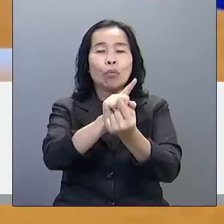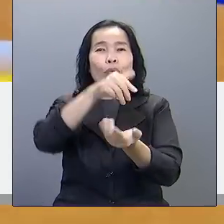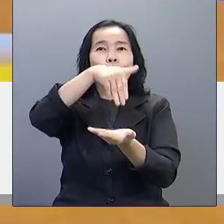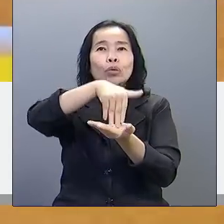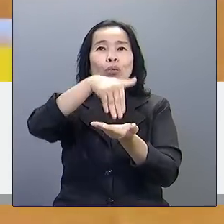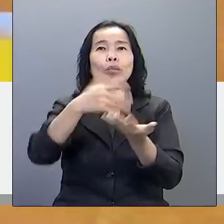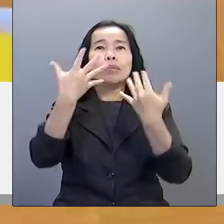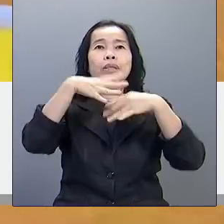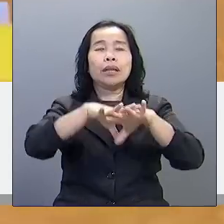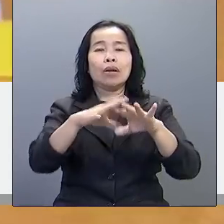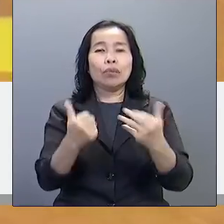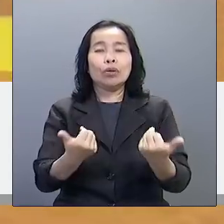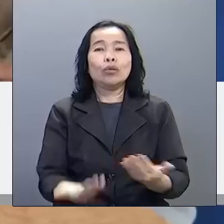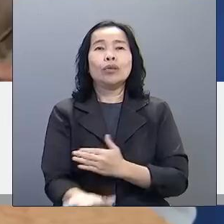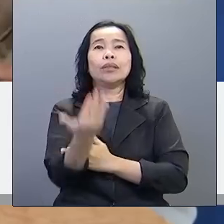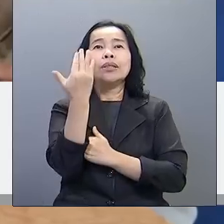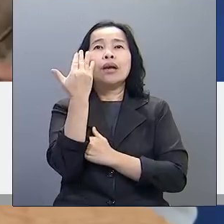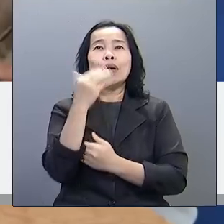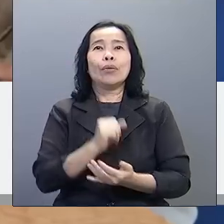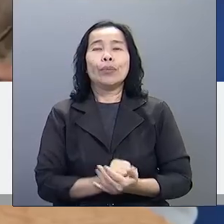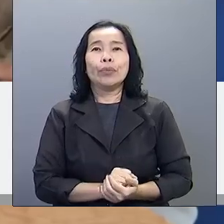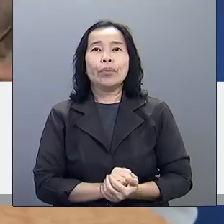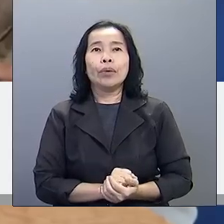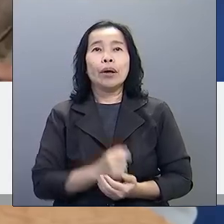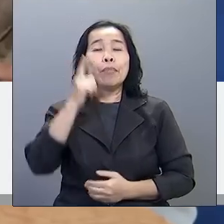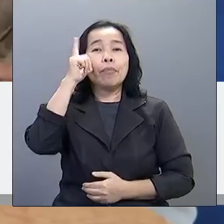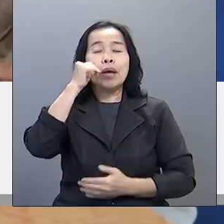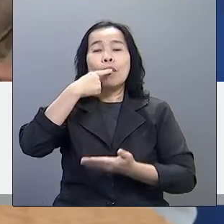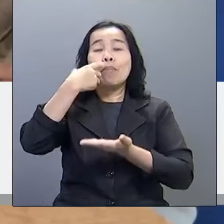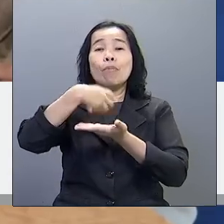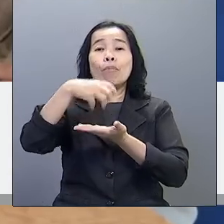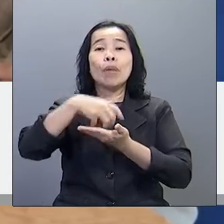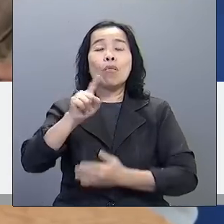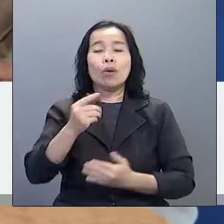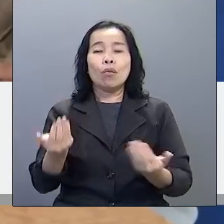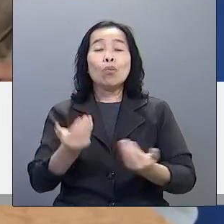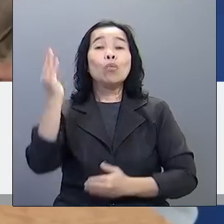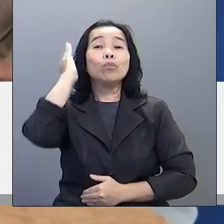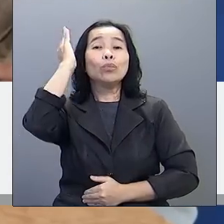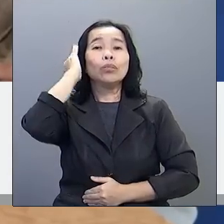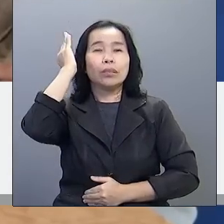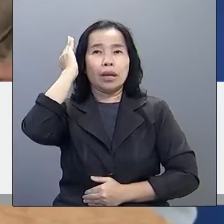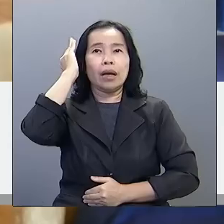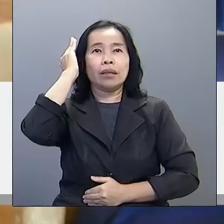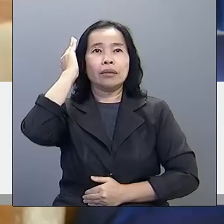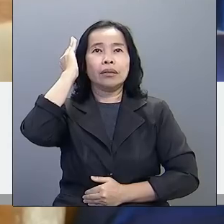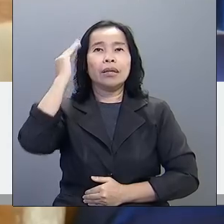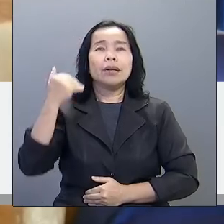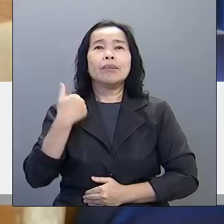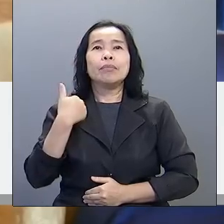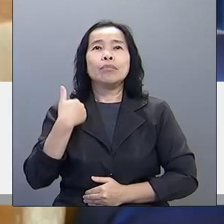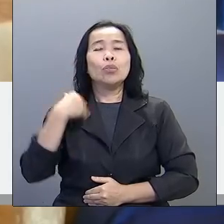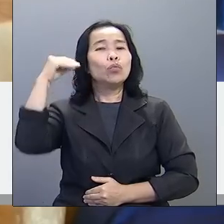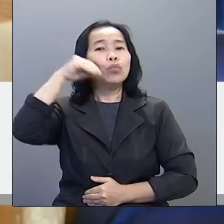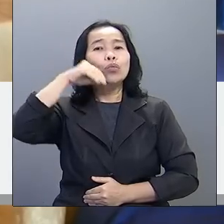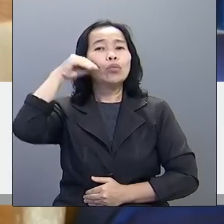เช้าวันนี้ที่สัตหีบนะคะผู้เป็นแม่บอกเล่านะคะว่าลูกชายนั้นได้เดินทางเนี่ยค่ะทุกครั้ง